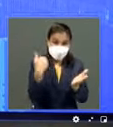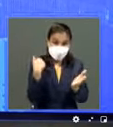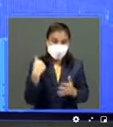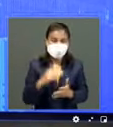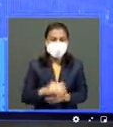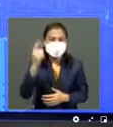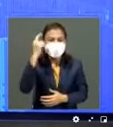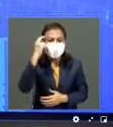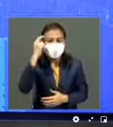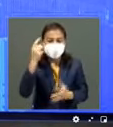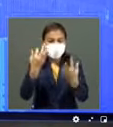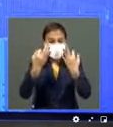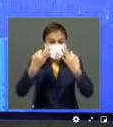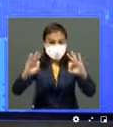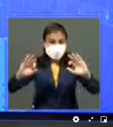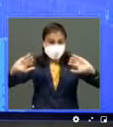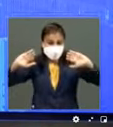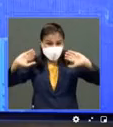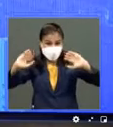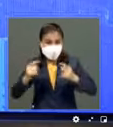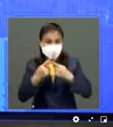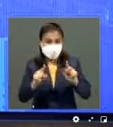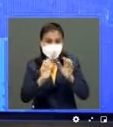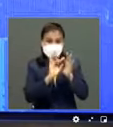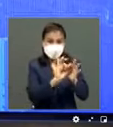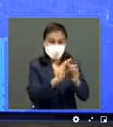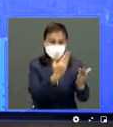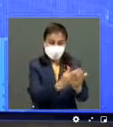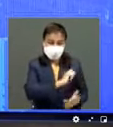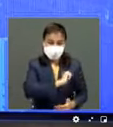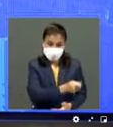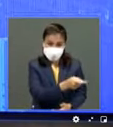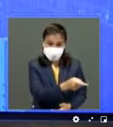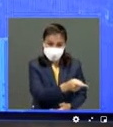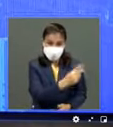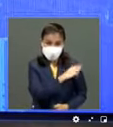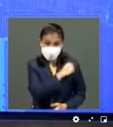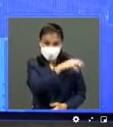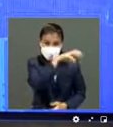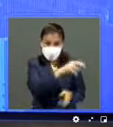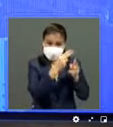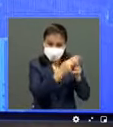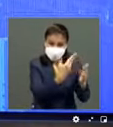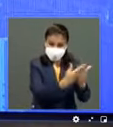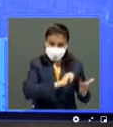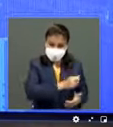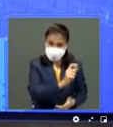เป็นการฉีดฟรีจากภาครัฐแต่ยังกังวลเรื่องของค่าใช้จ่ายในส่วนของโรงพยาบาลเอกชนค่ะ